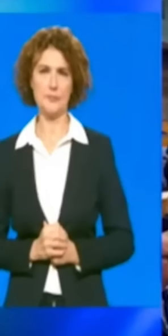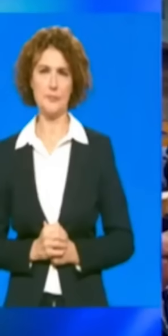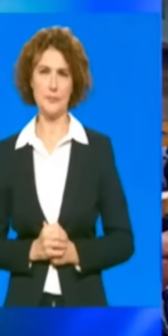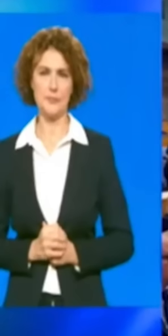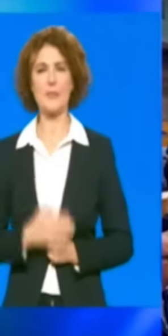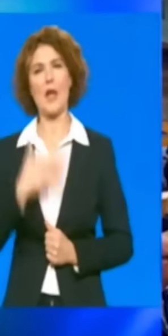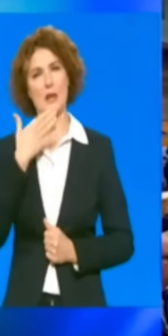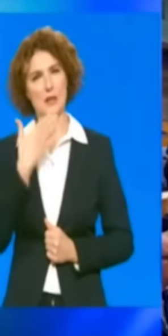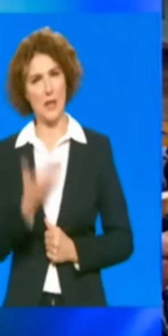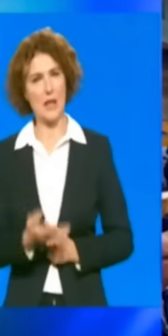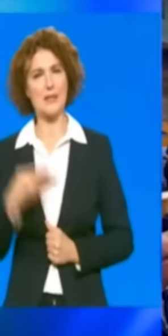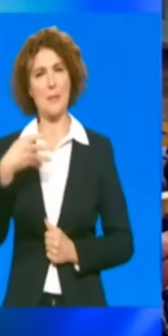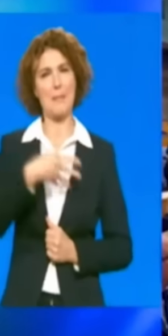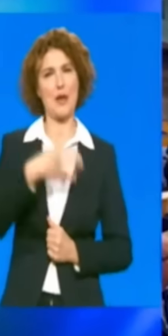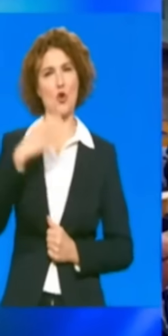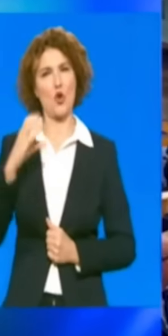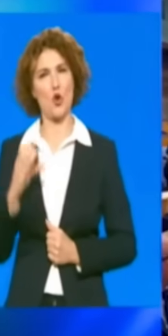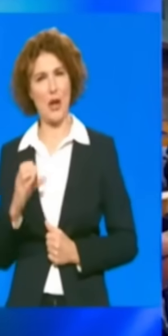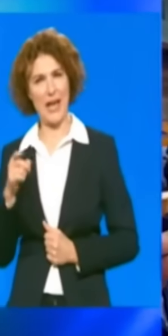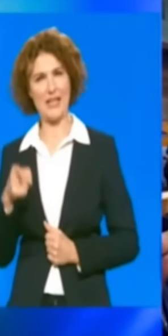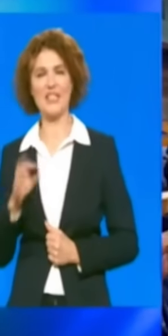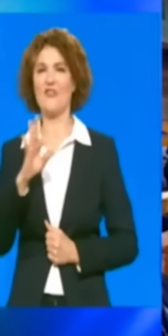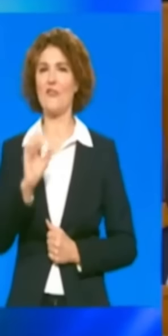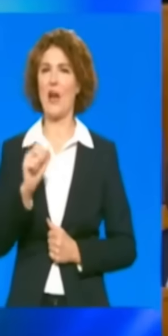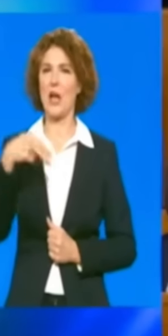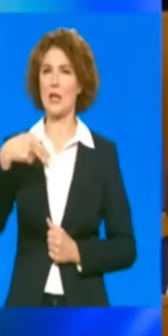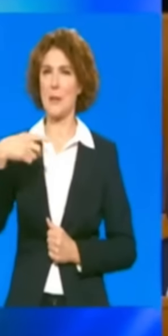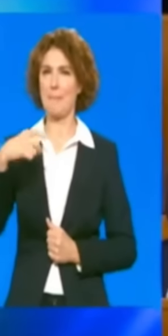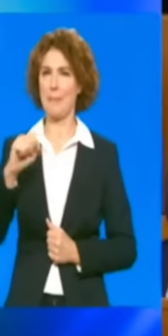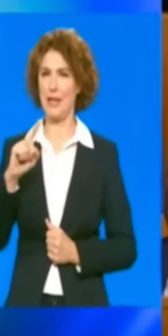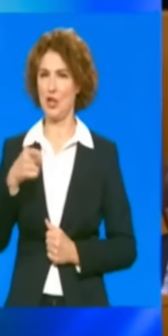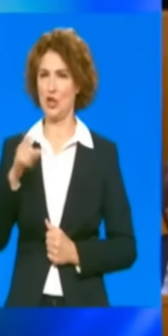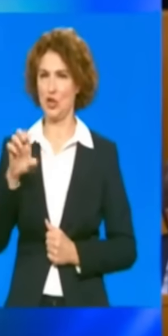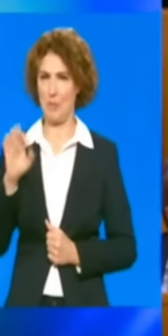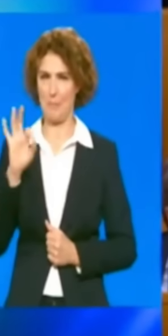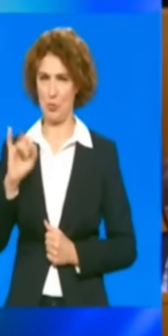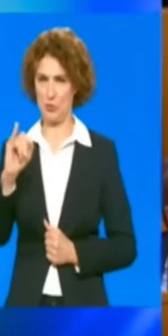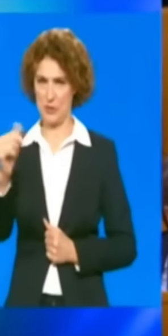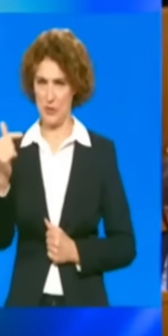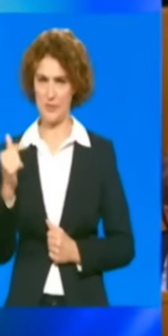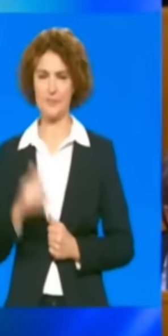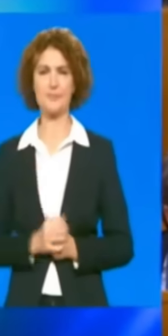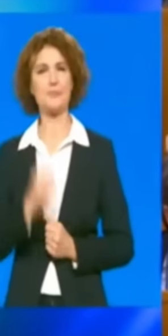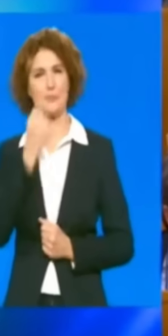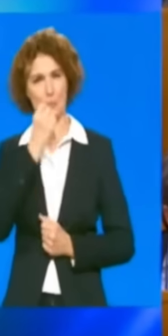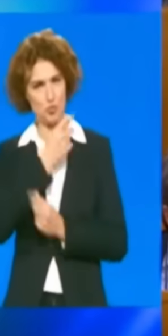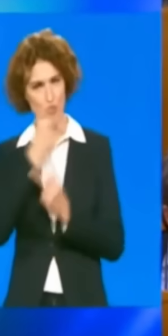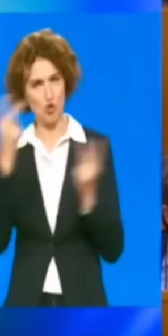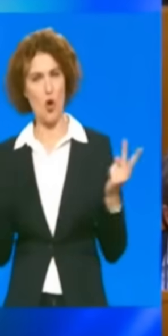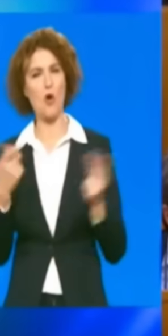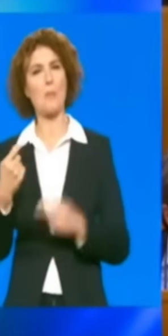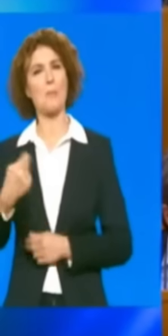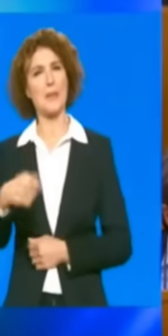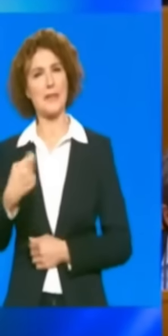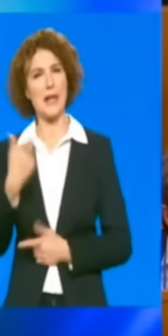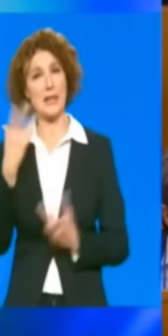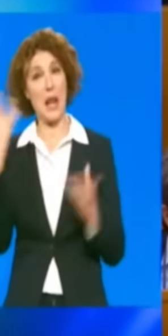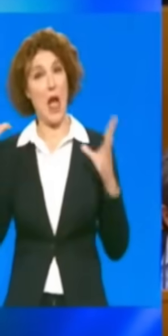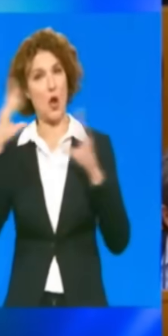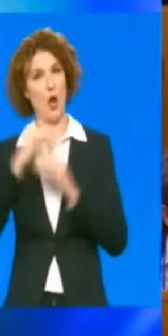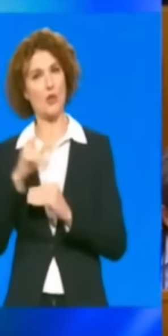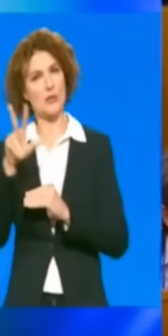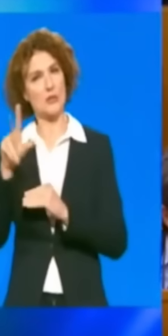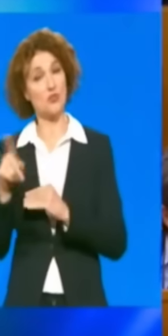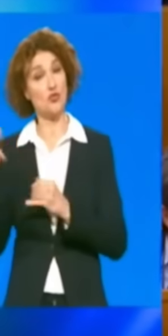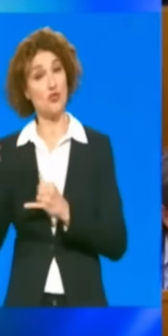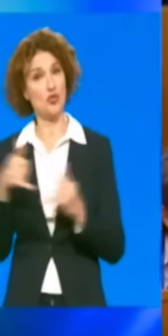Grazie Marco Corrado billeci fanpage.it Buongiorno presidente la notte del 31 dicembre un colpo di